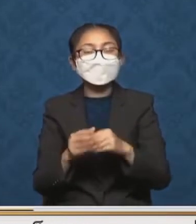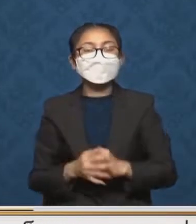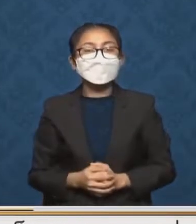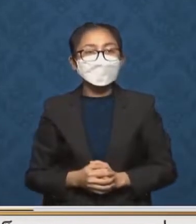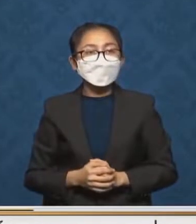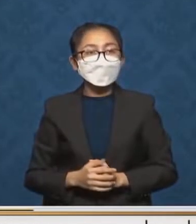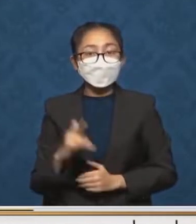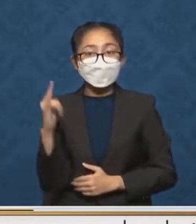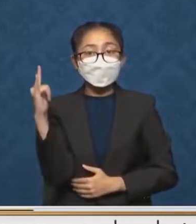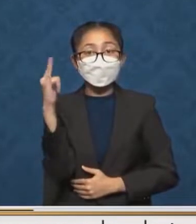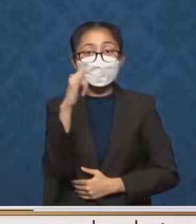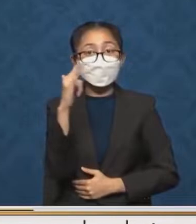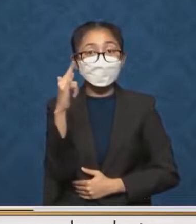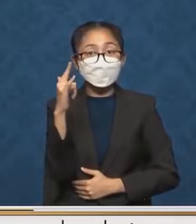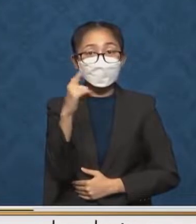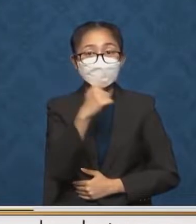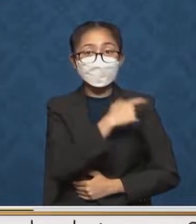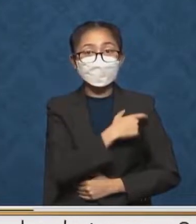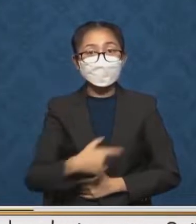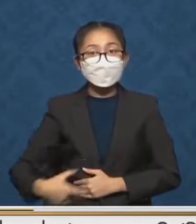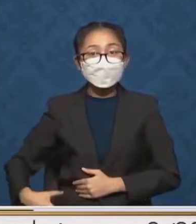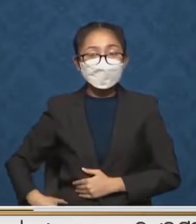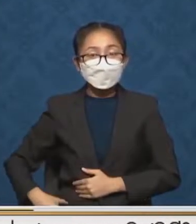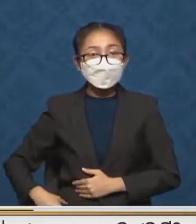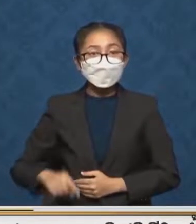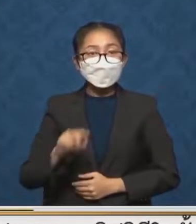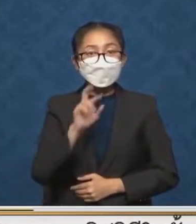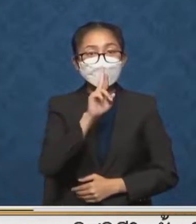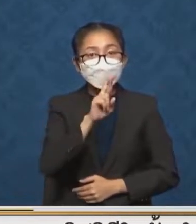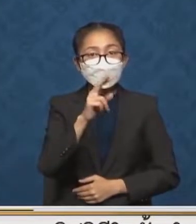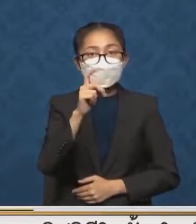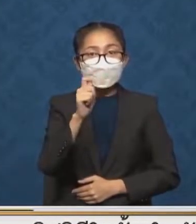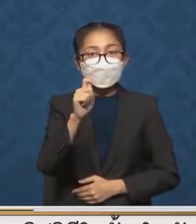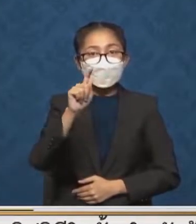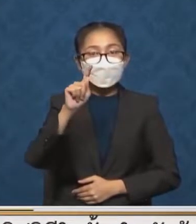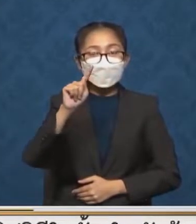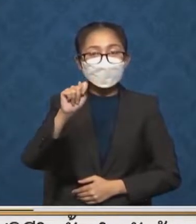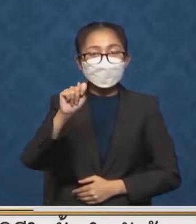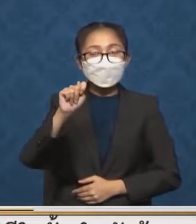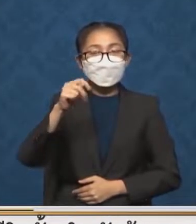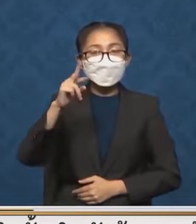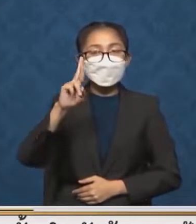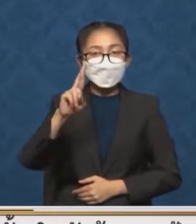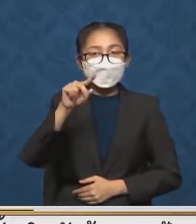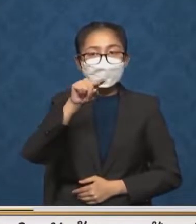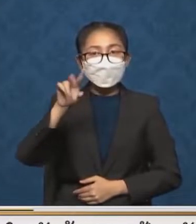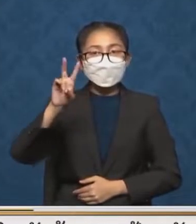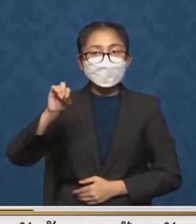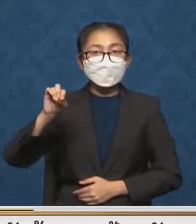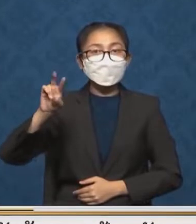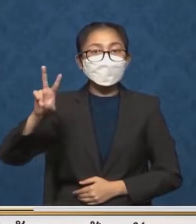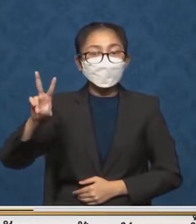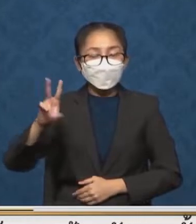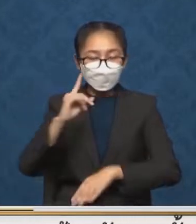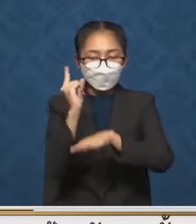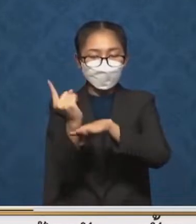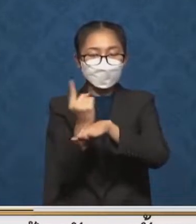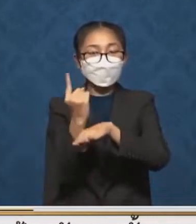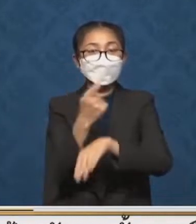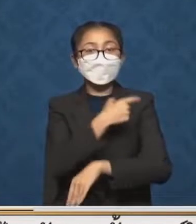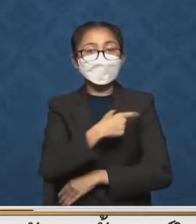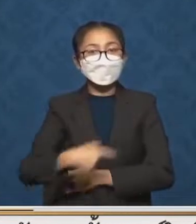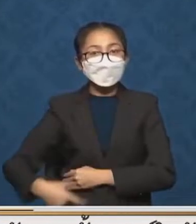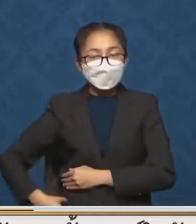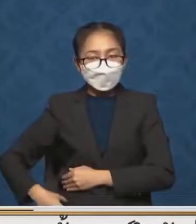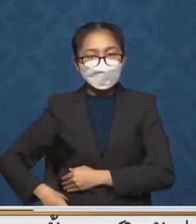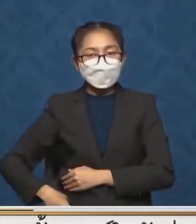ซึเคองบนพระที่นั่งทใช้เป็ตวแทนคือรุ่น ATR-72-500ส่วนเฮลิคอปเตอ์พระที่นงทใช้